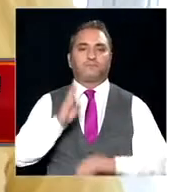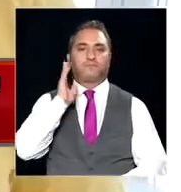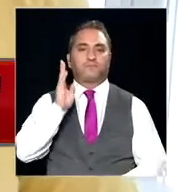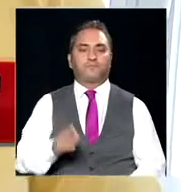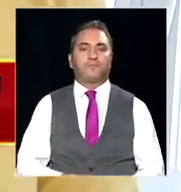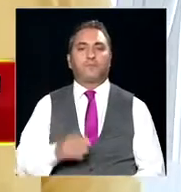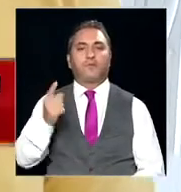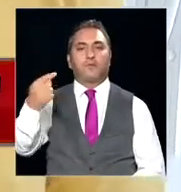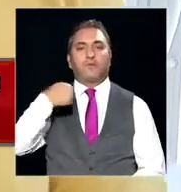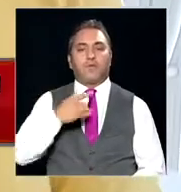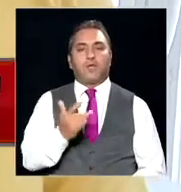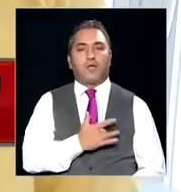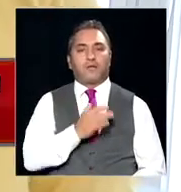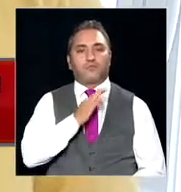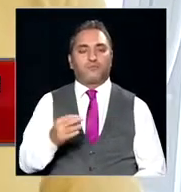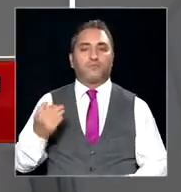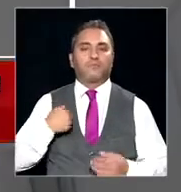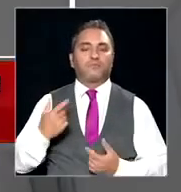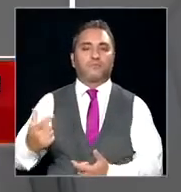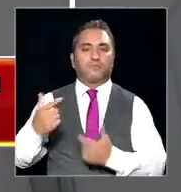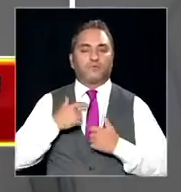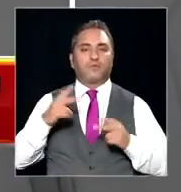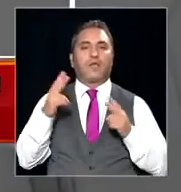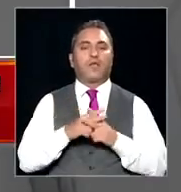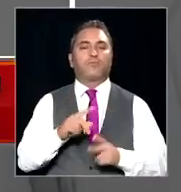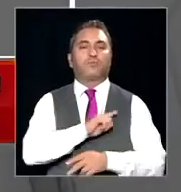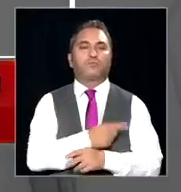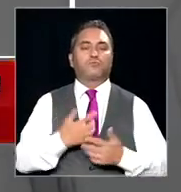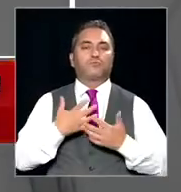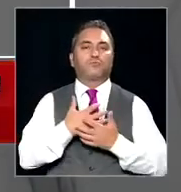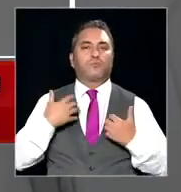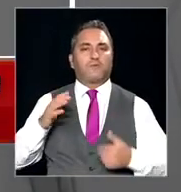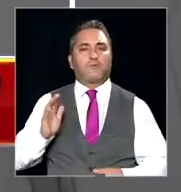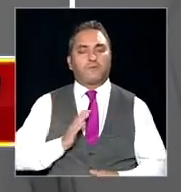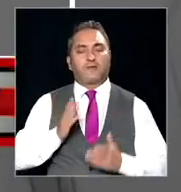şekilde acımıyor ama bizi koruması gereken emniyet güçlerimiz var. Güveniyoruz onlara, inşallah bulacaklardır.